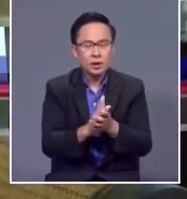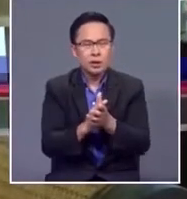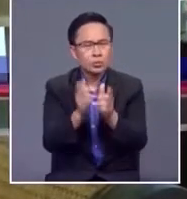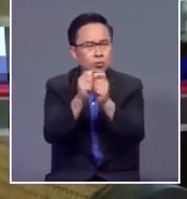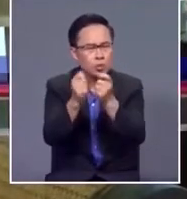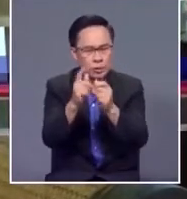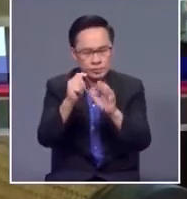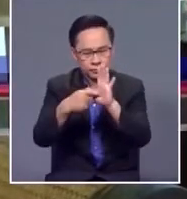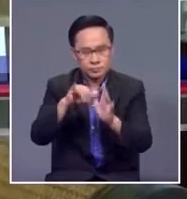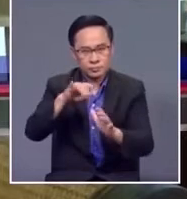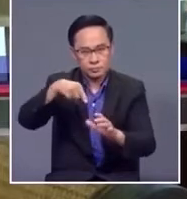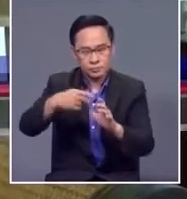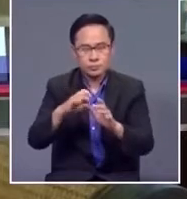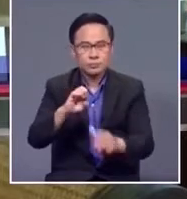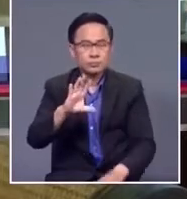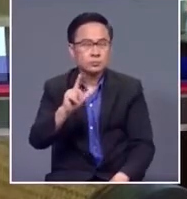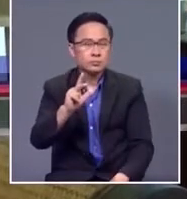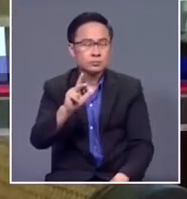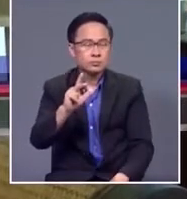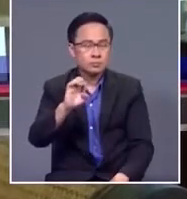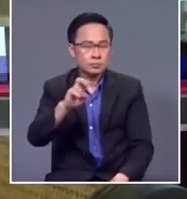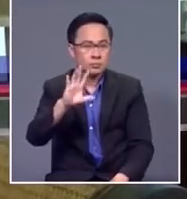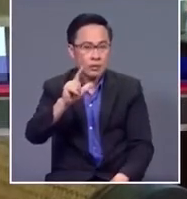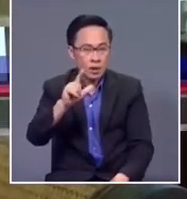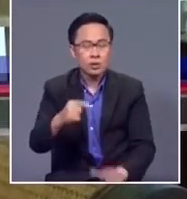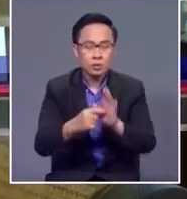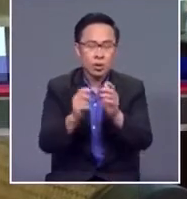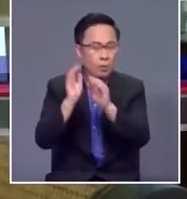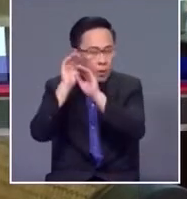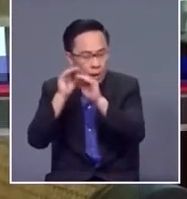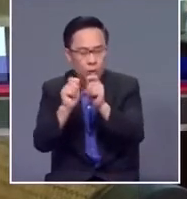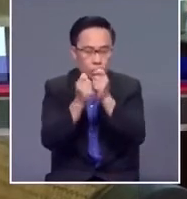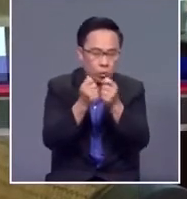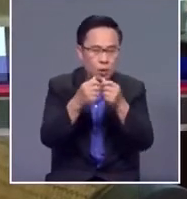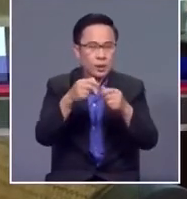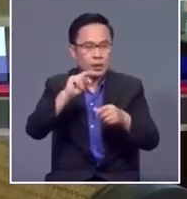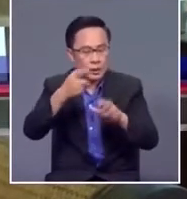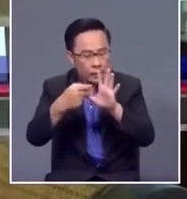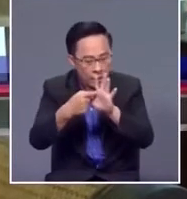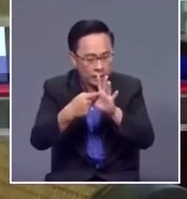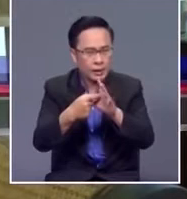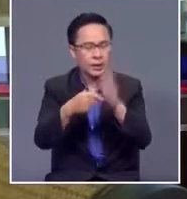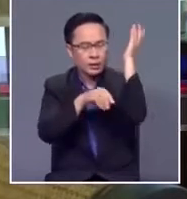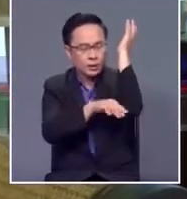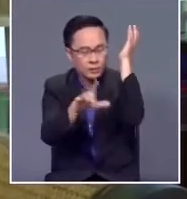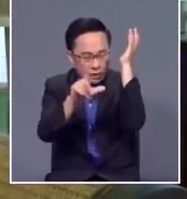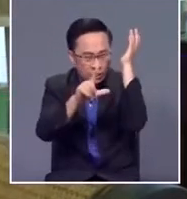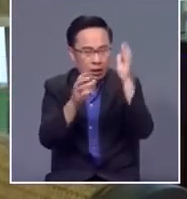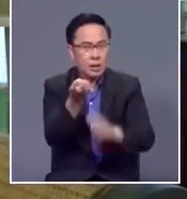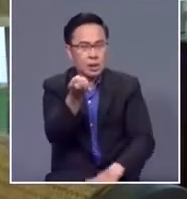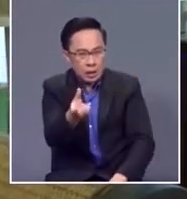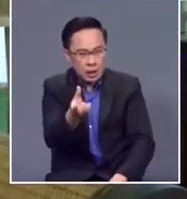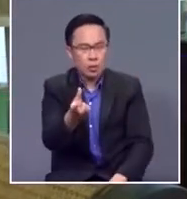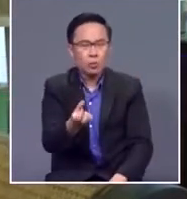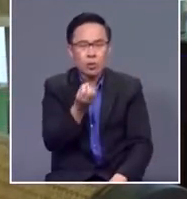ธัญพืชนี่คือจะรวมทั้งหมดเลยจะมีมะพร้าวมีถั่วมีงามีขมิ้นมีข้าวมีเกสร